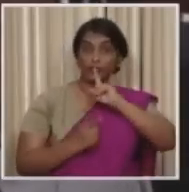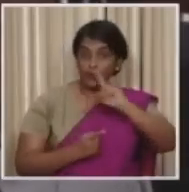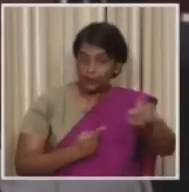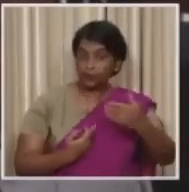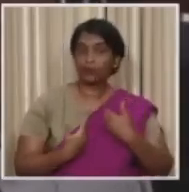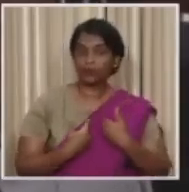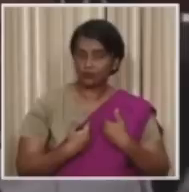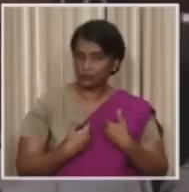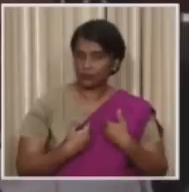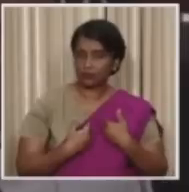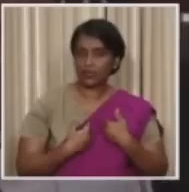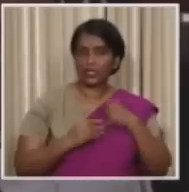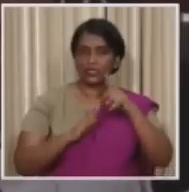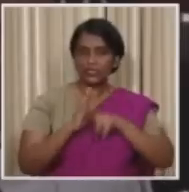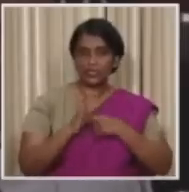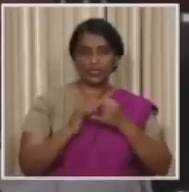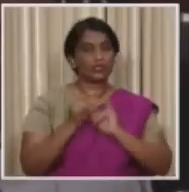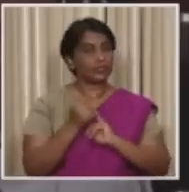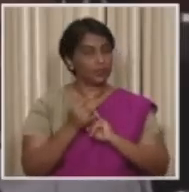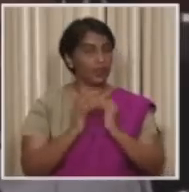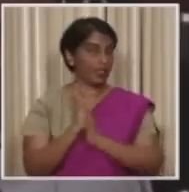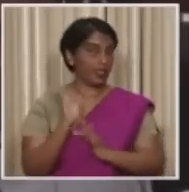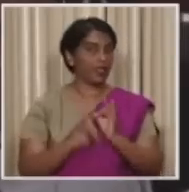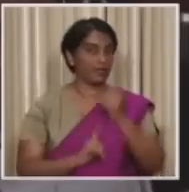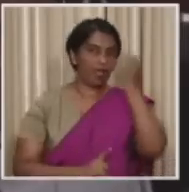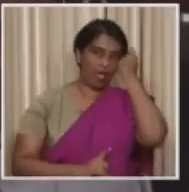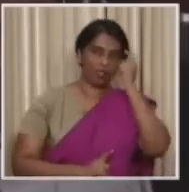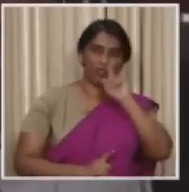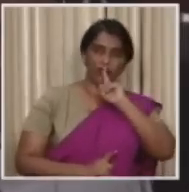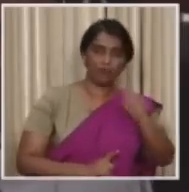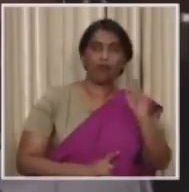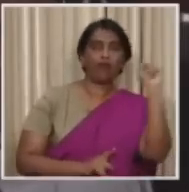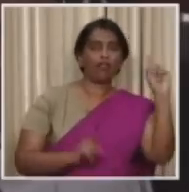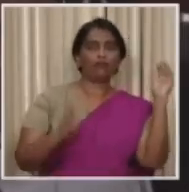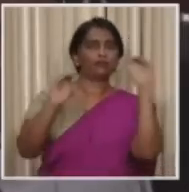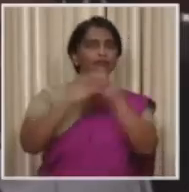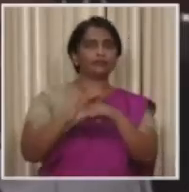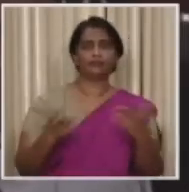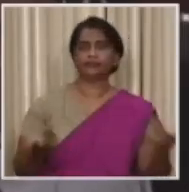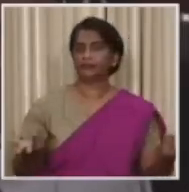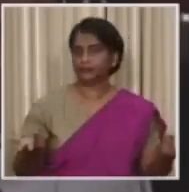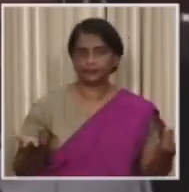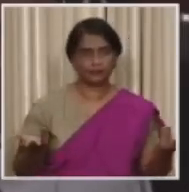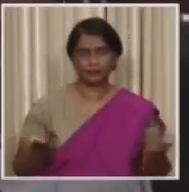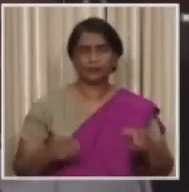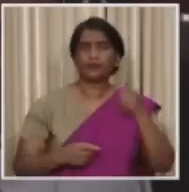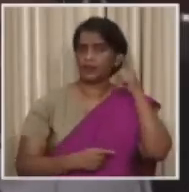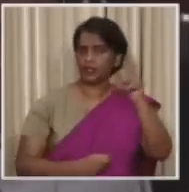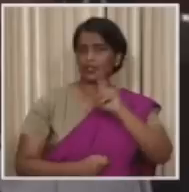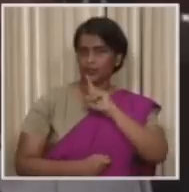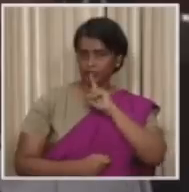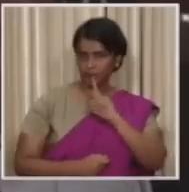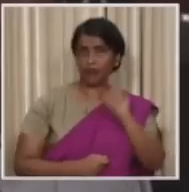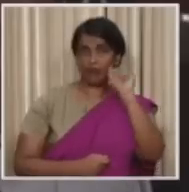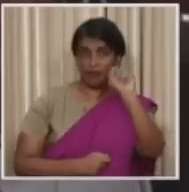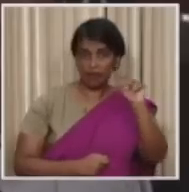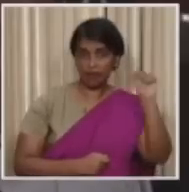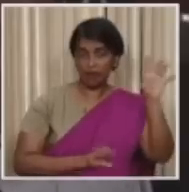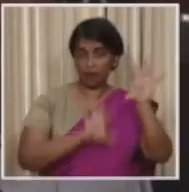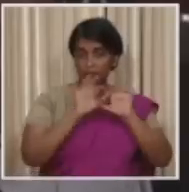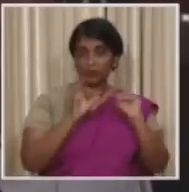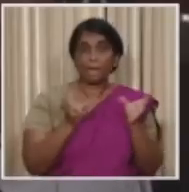කතානායකතුමනි ජයන්ත සමරවීර මන්තුමා තමයි යෝජනා කළේ. නමුත් ඒ නම ඇතුළත් වෙලා නැහැ. දැන් ඔබතුමා කිව්වා මේ නම් යෝජනා